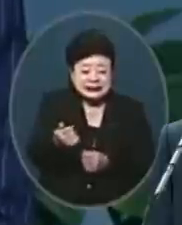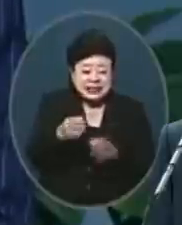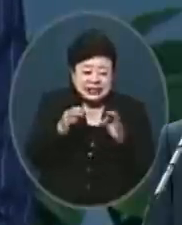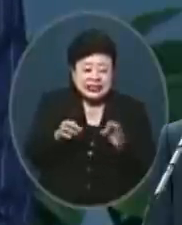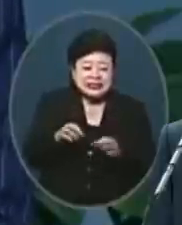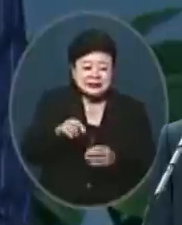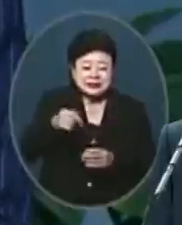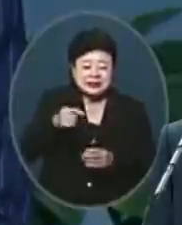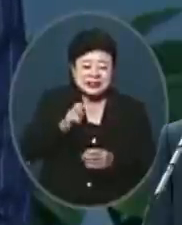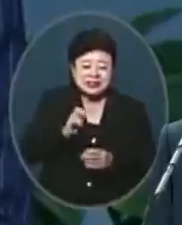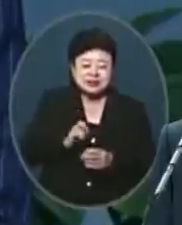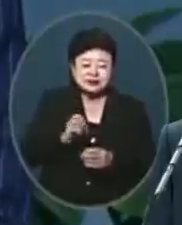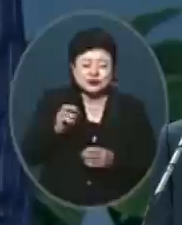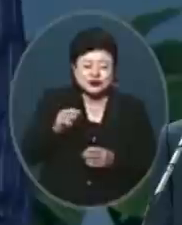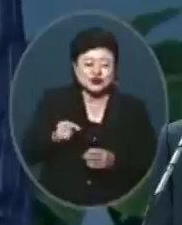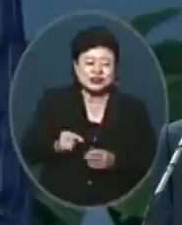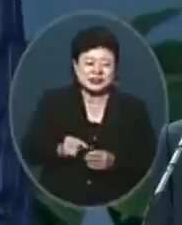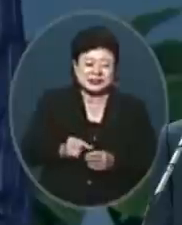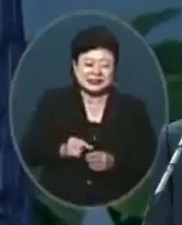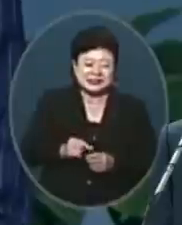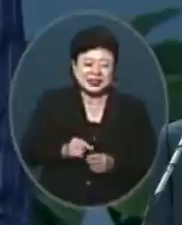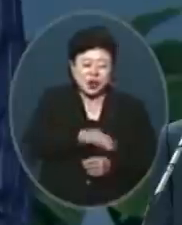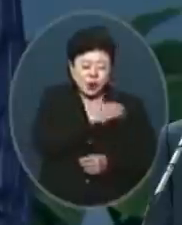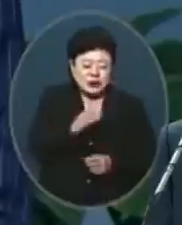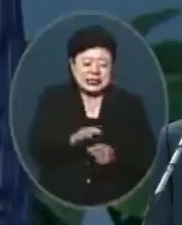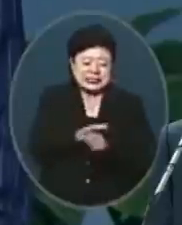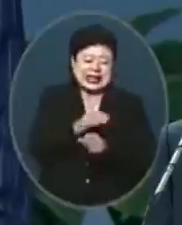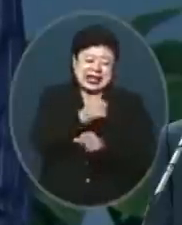김금순 군사를 사랑하신다.